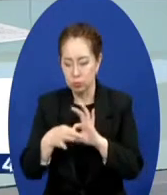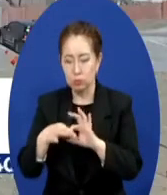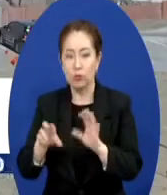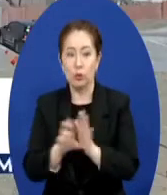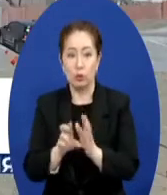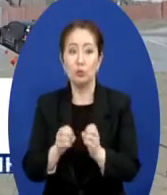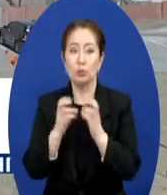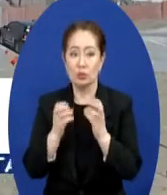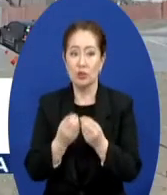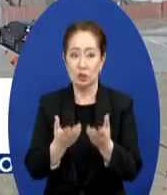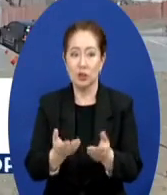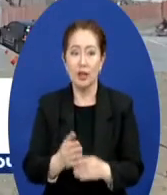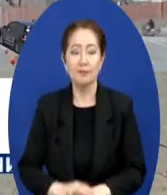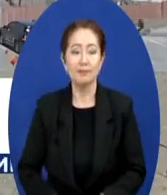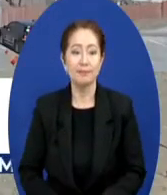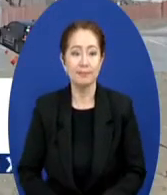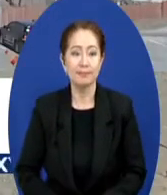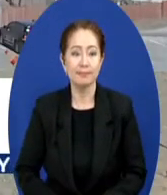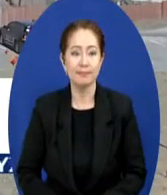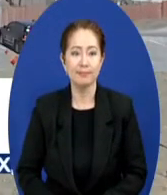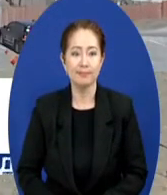байна.